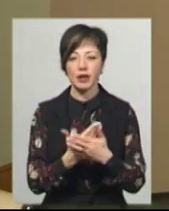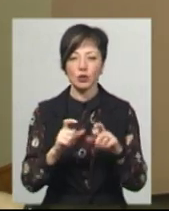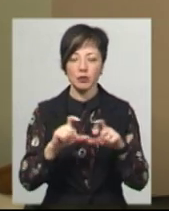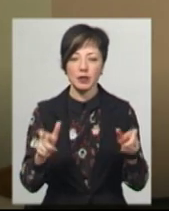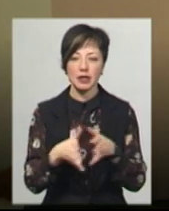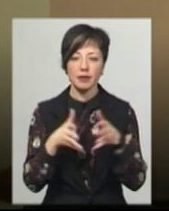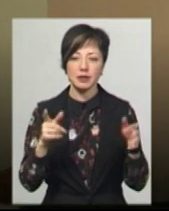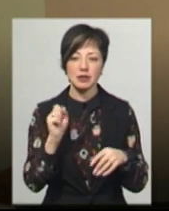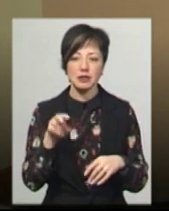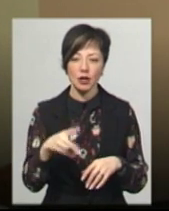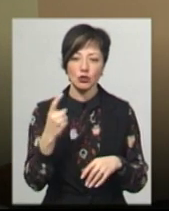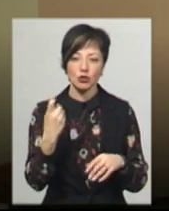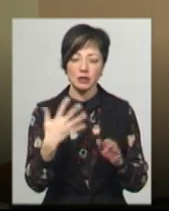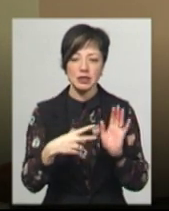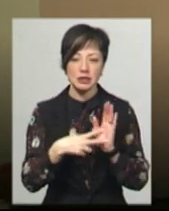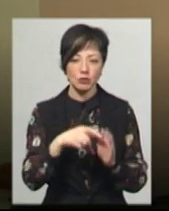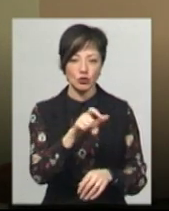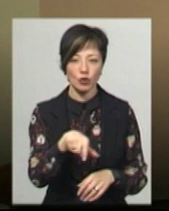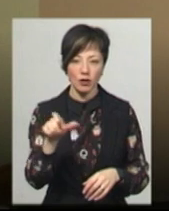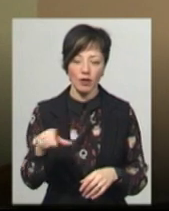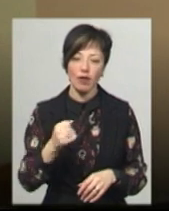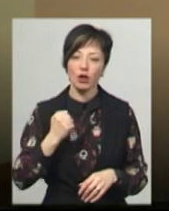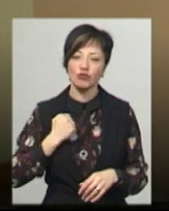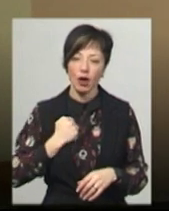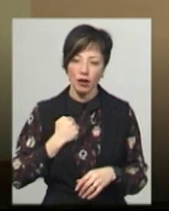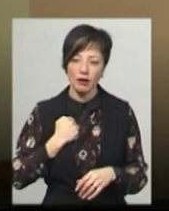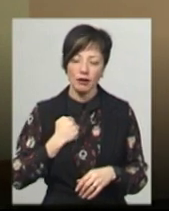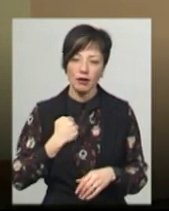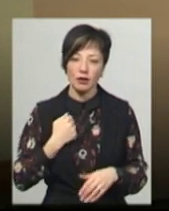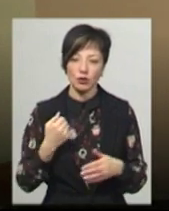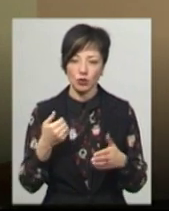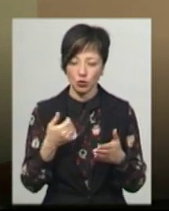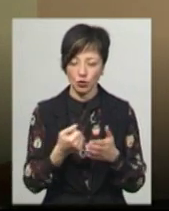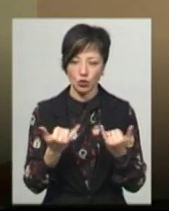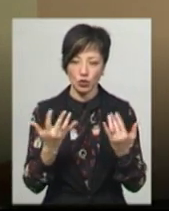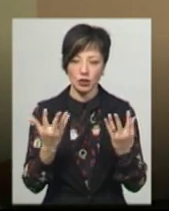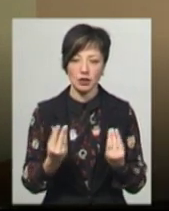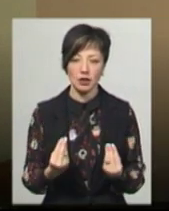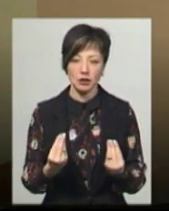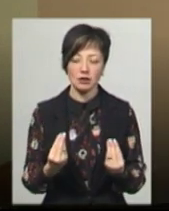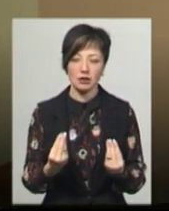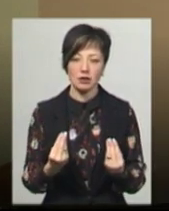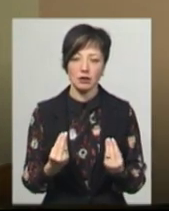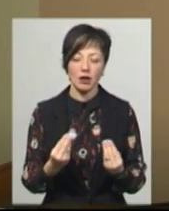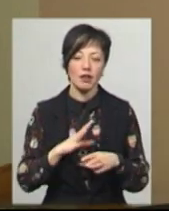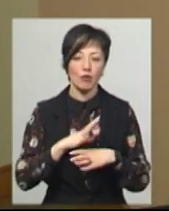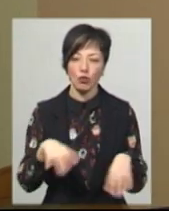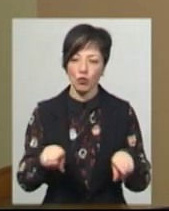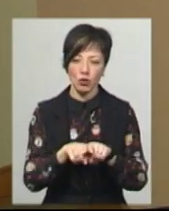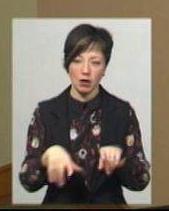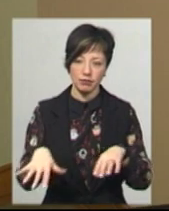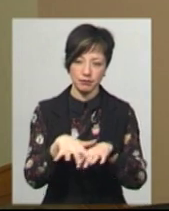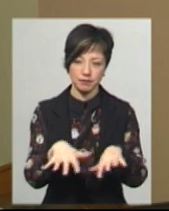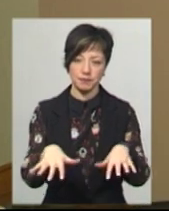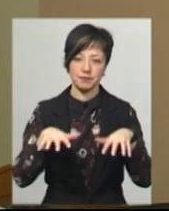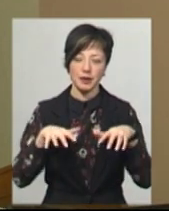зал – це 157 чоловік, але там, ну, на жаль, до сьогоднішнього дня, до прийняття карантину, не було такої